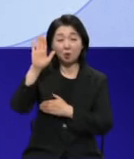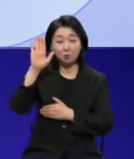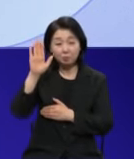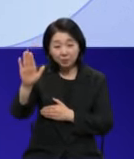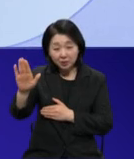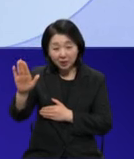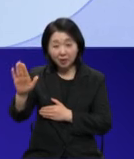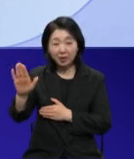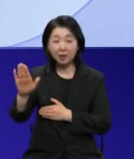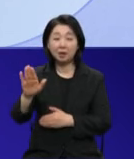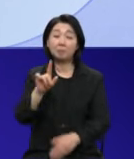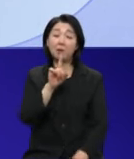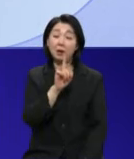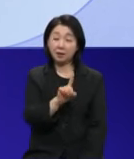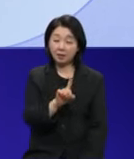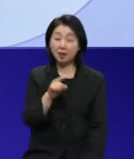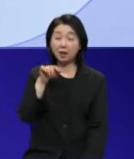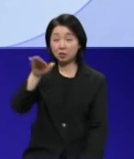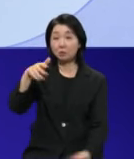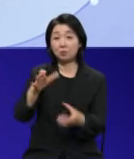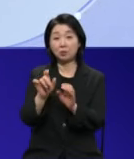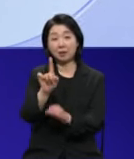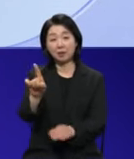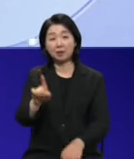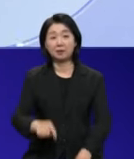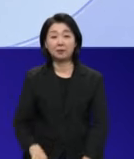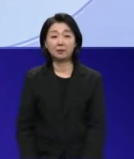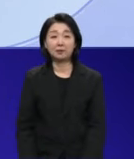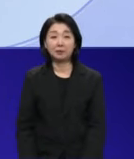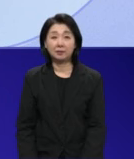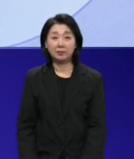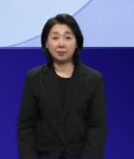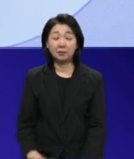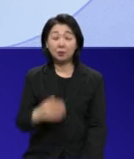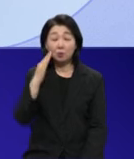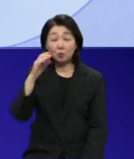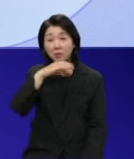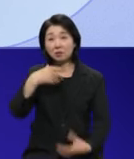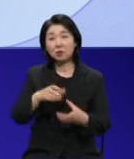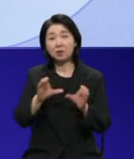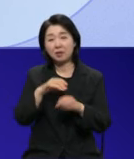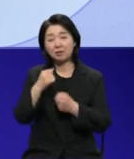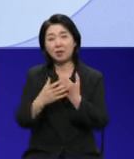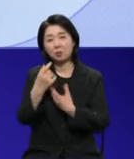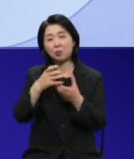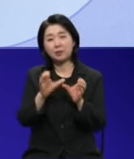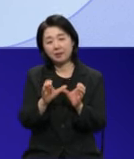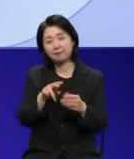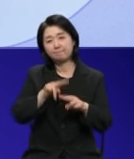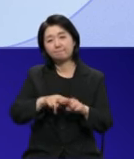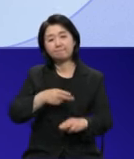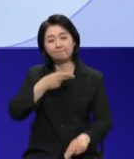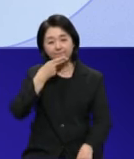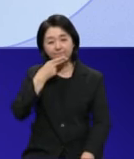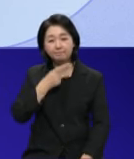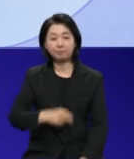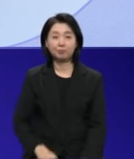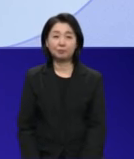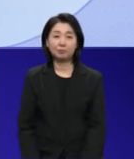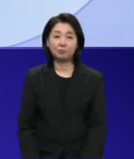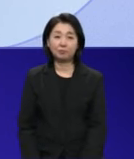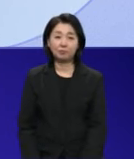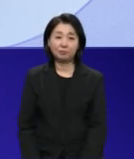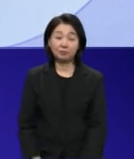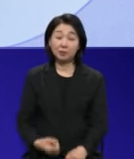진보당이 각각 한 석을 얻을 것으로 전망되고 있습니다 녹색 정의당과 자유통일당 의석이 없습니다 어 지난